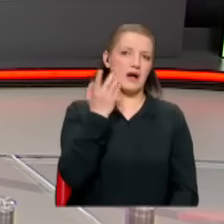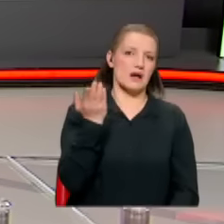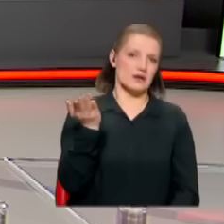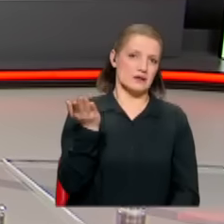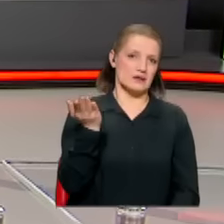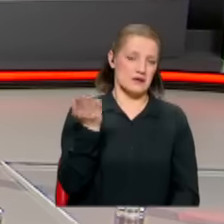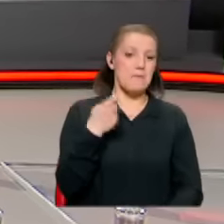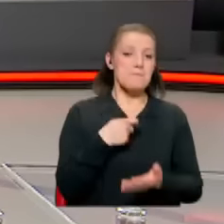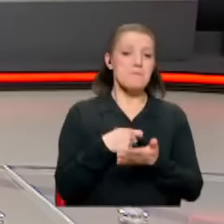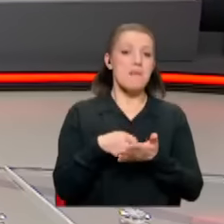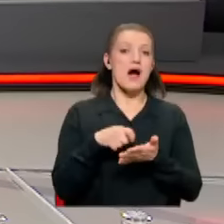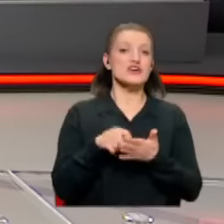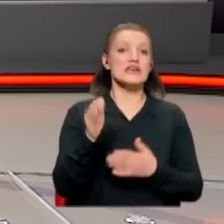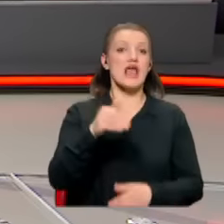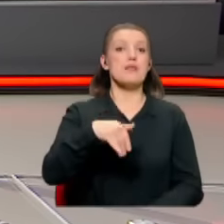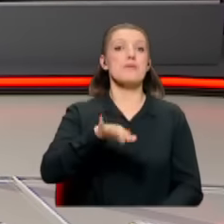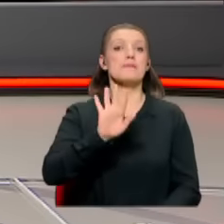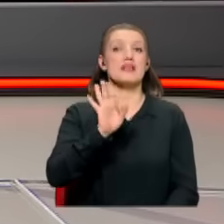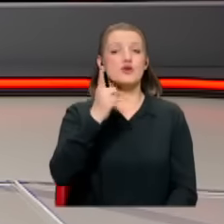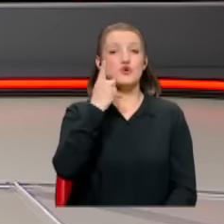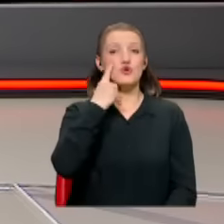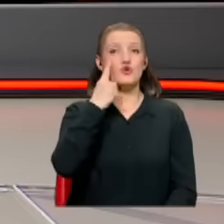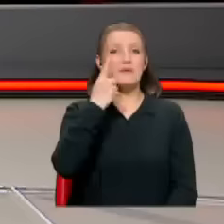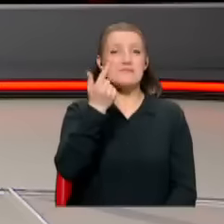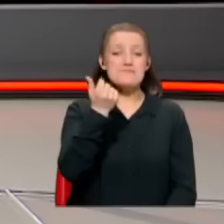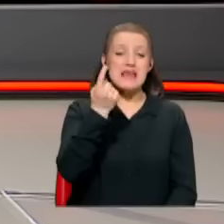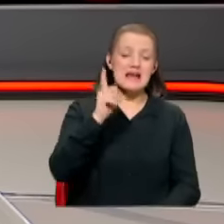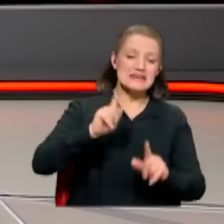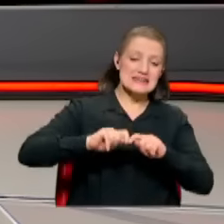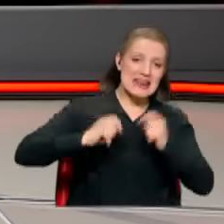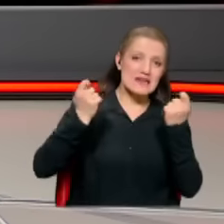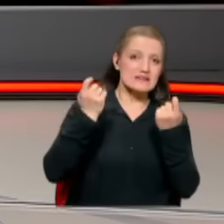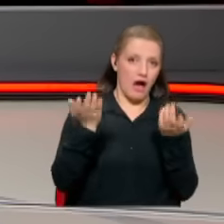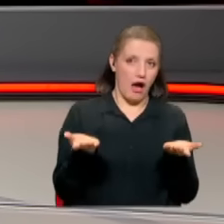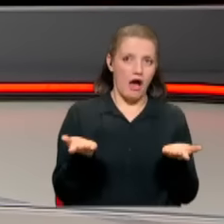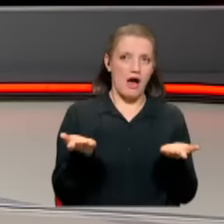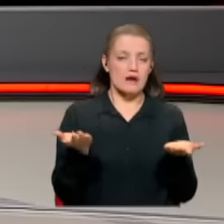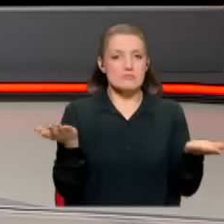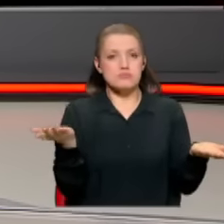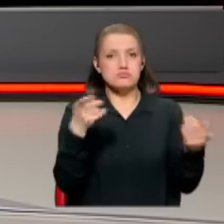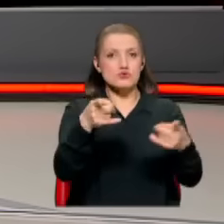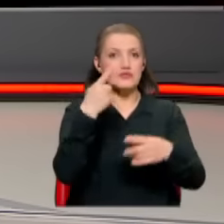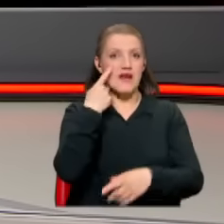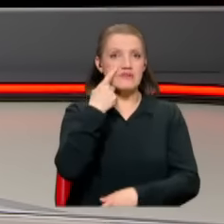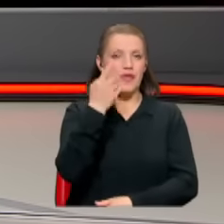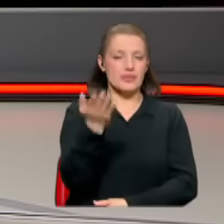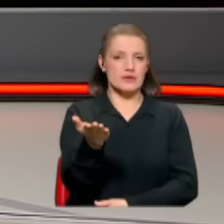Bak. Maaşımız da gelmeyebilir. Hükümetimiz biraz incinirse. Ya bu devlet